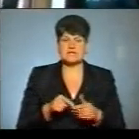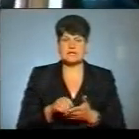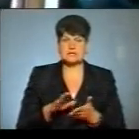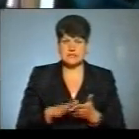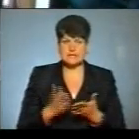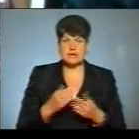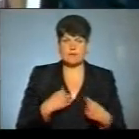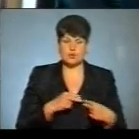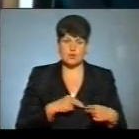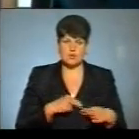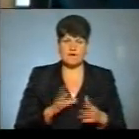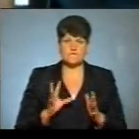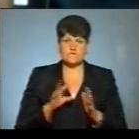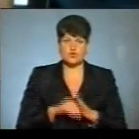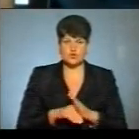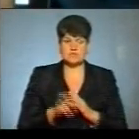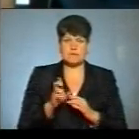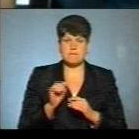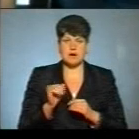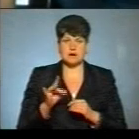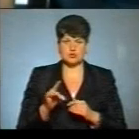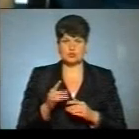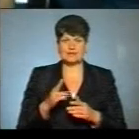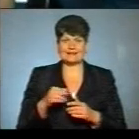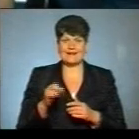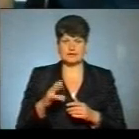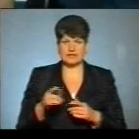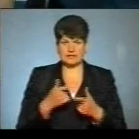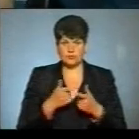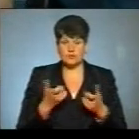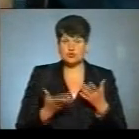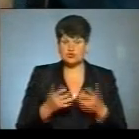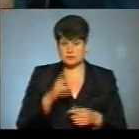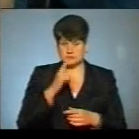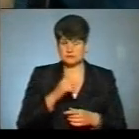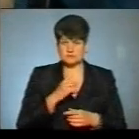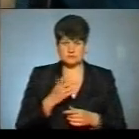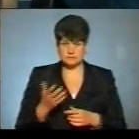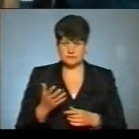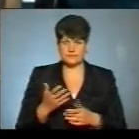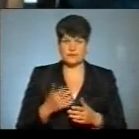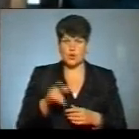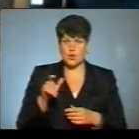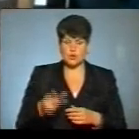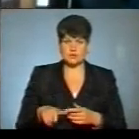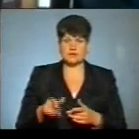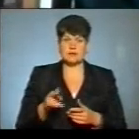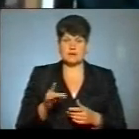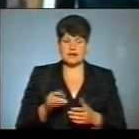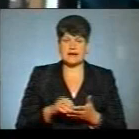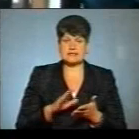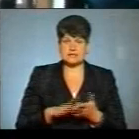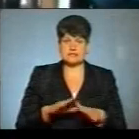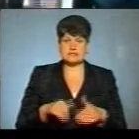де вже мої колеги вносять в базу даних, каже, інформацію. Якщо щось не ясно, людина при реєстрації подає